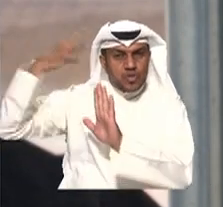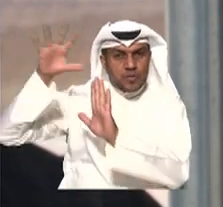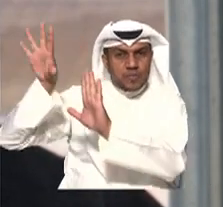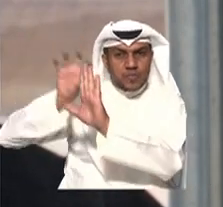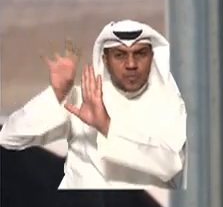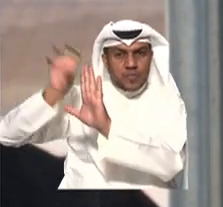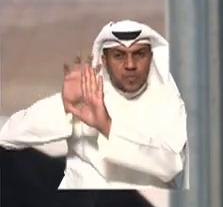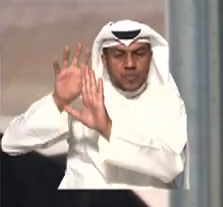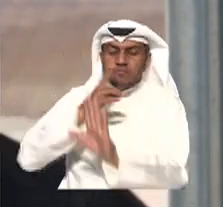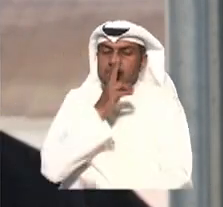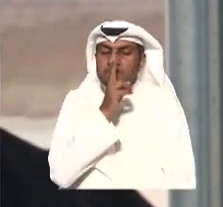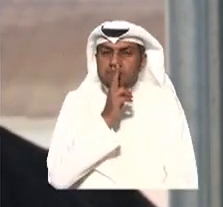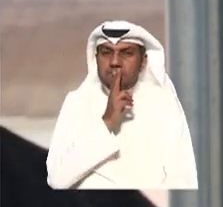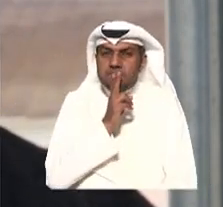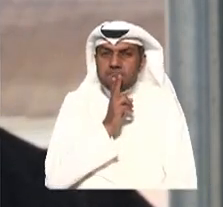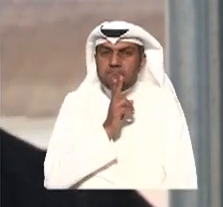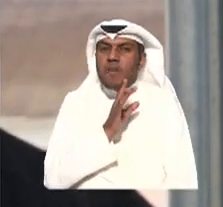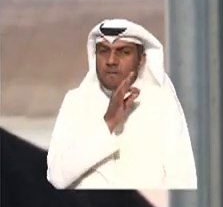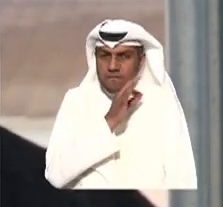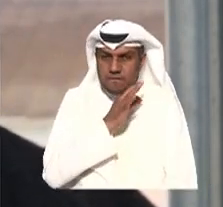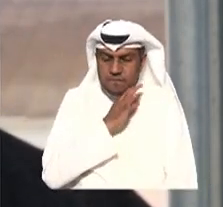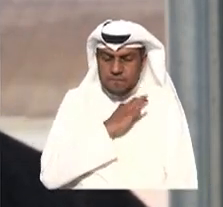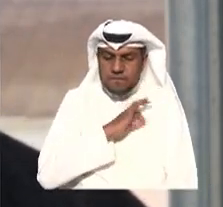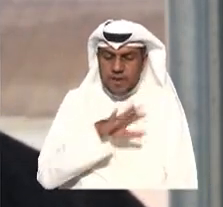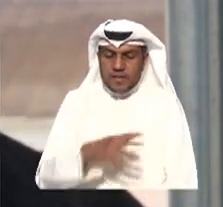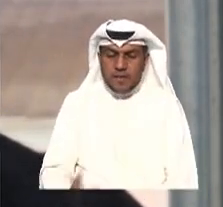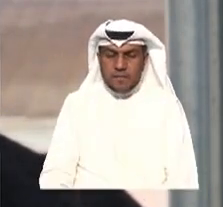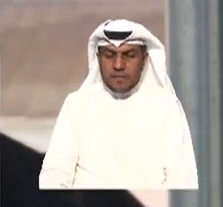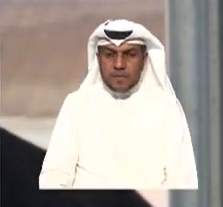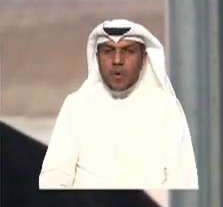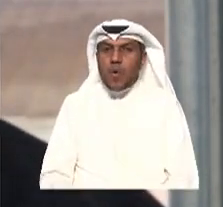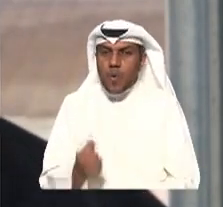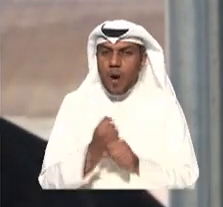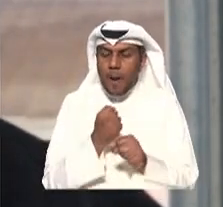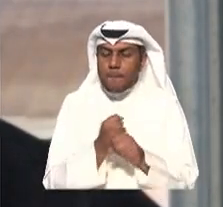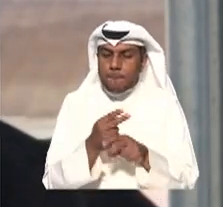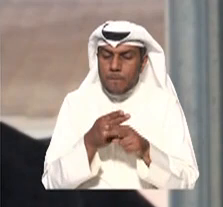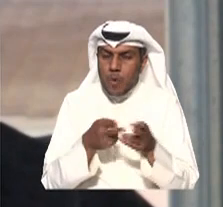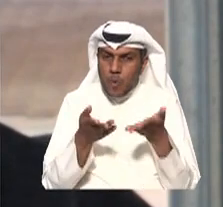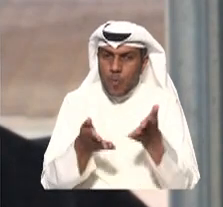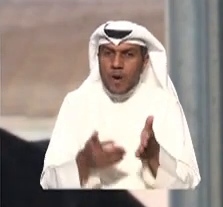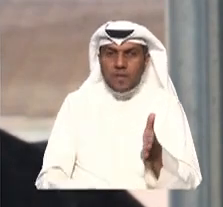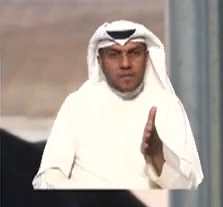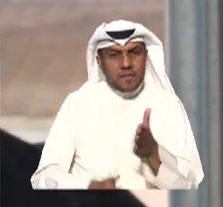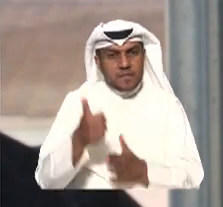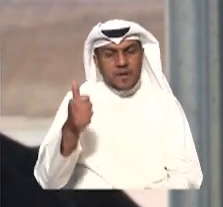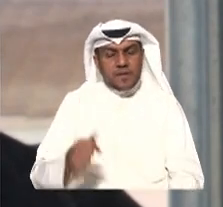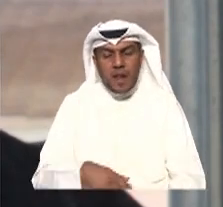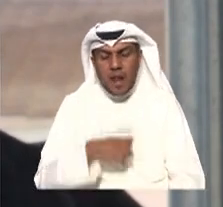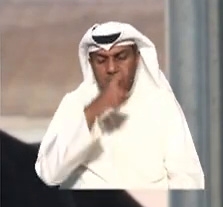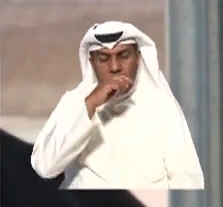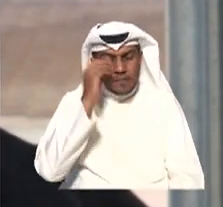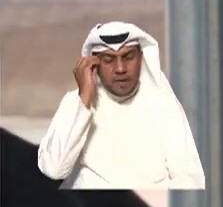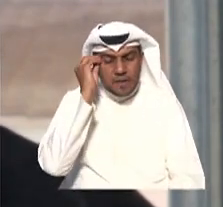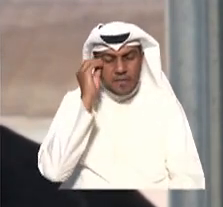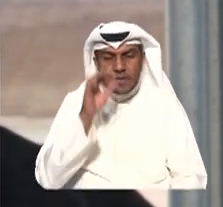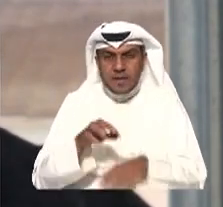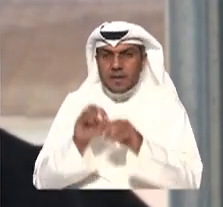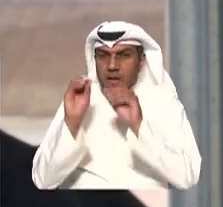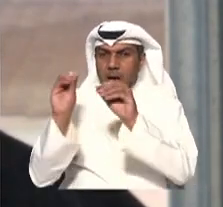وبطريقة منتشرة جدا، فطبقناها أول شيء عشان نزيد الوعي بين الناس عن